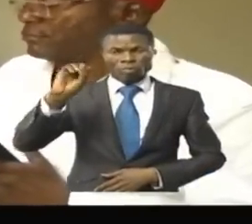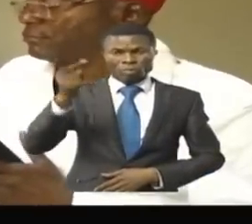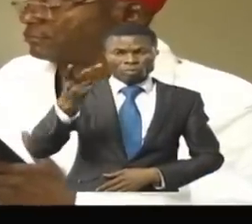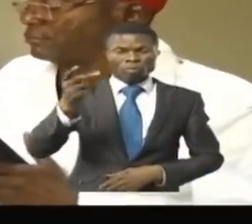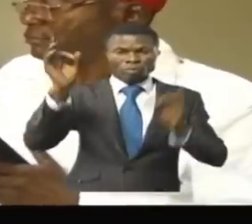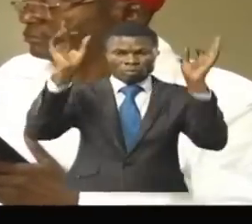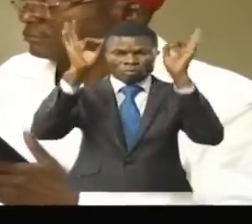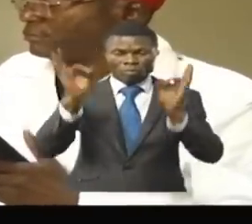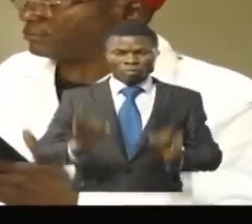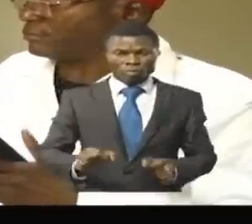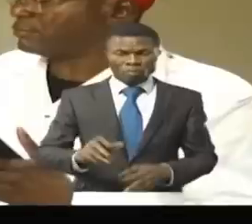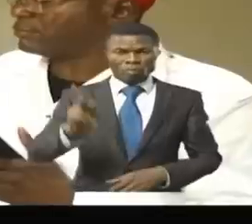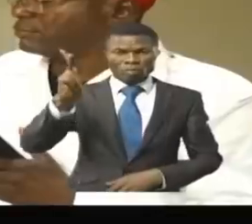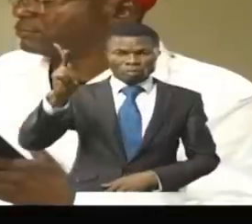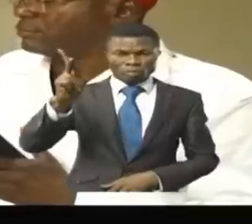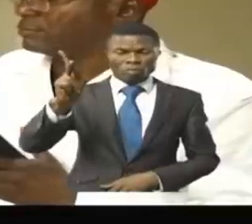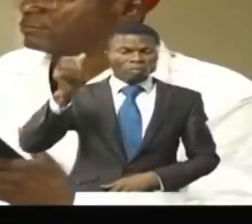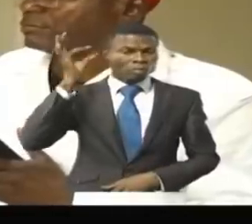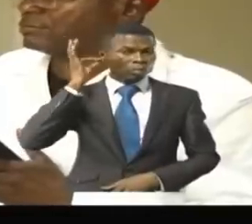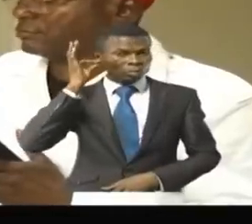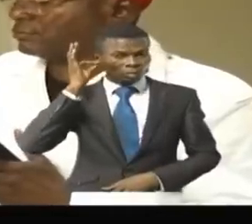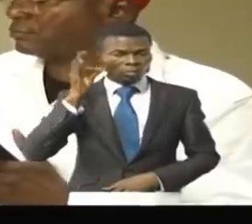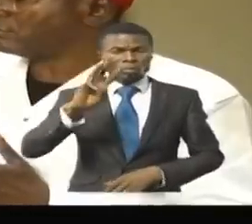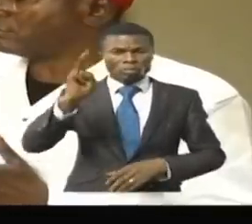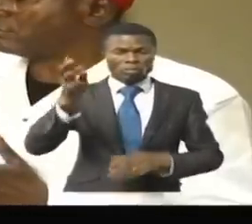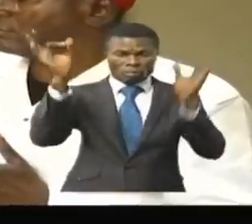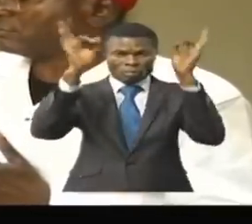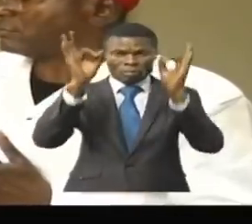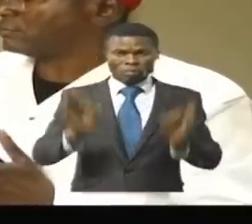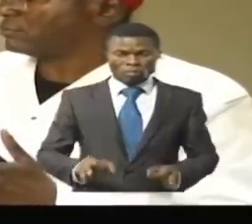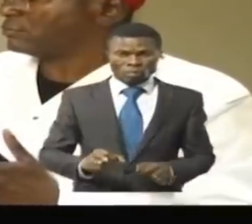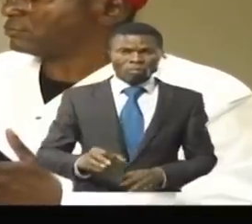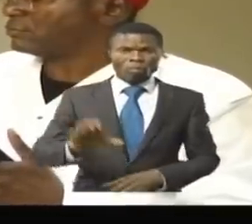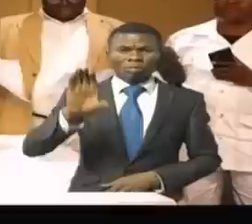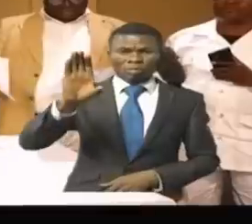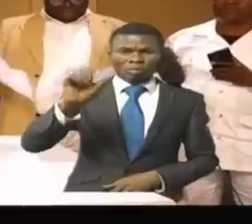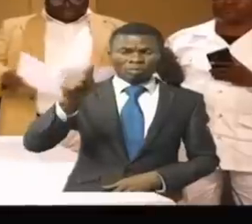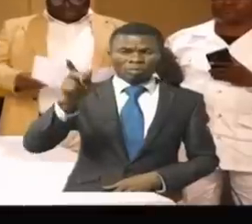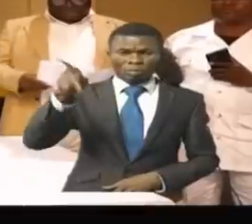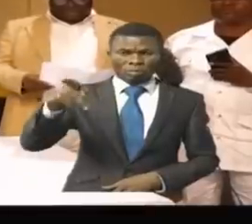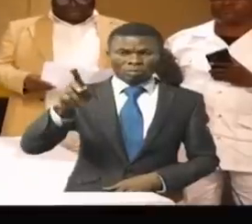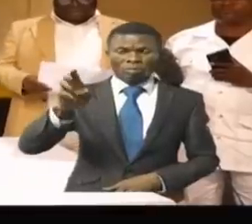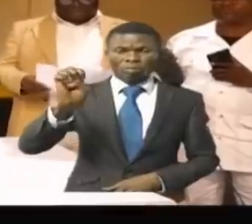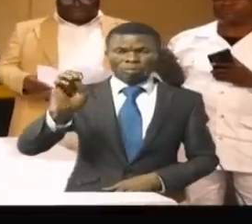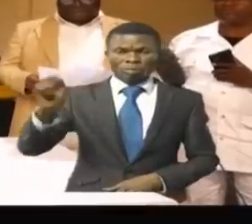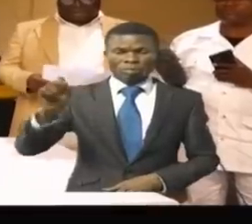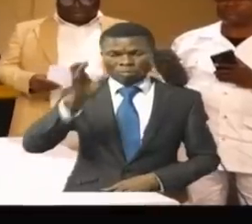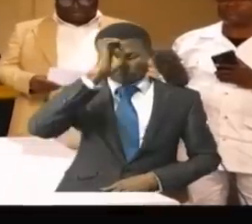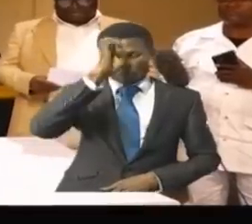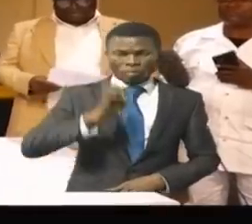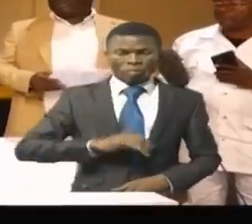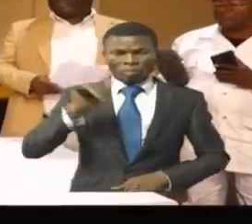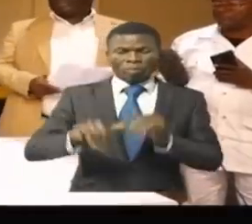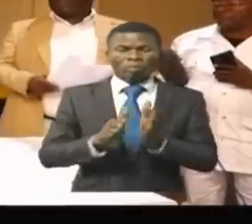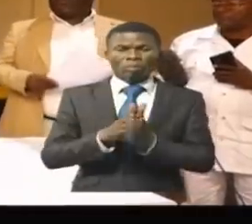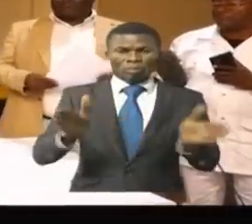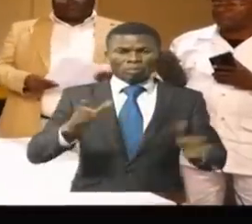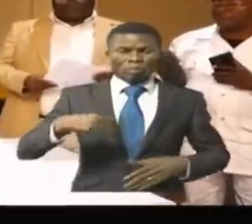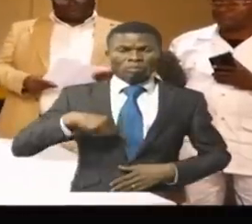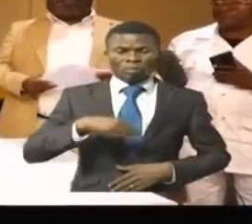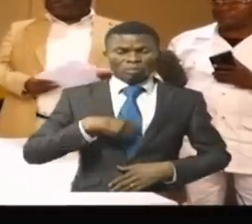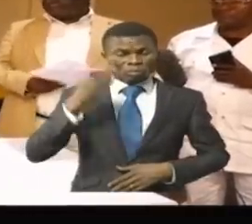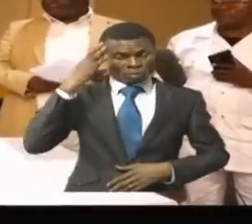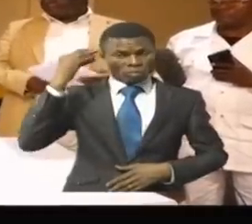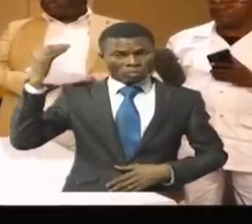appelons Kenya Katuba. La troisième fédération, Kampemba Ruashi. Excellence, Monsieur le Secrétaire Général, nous